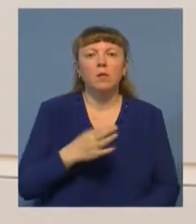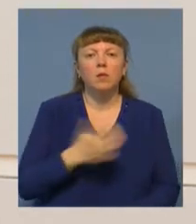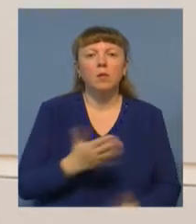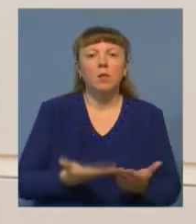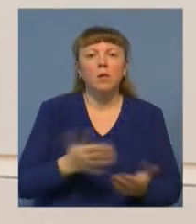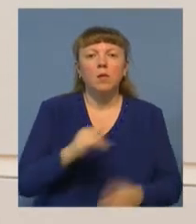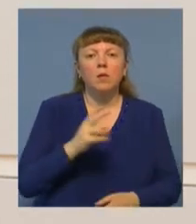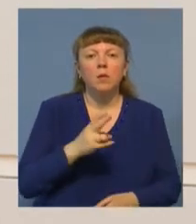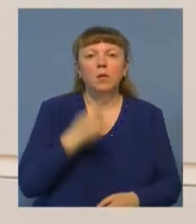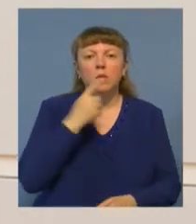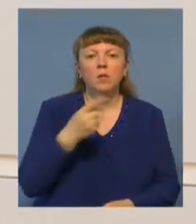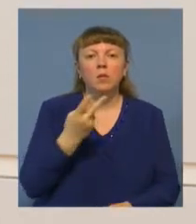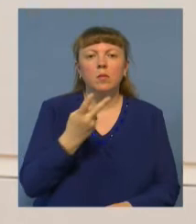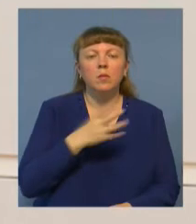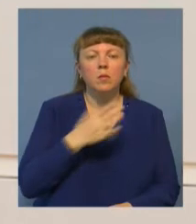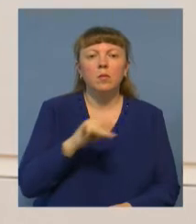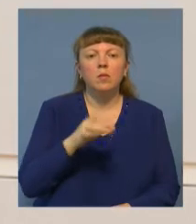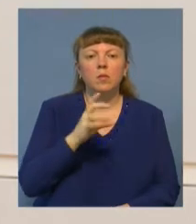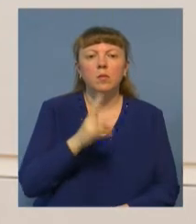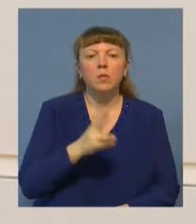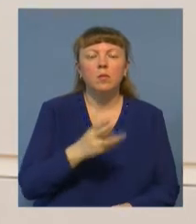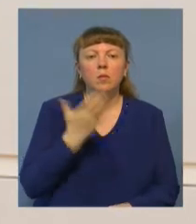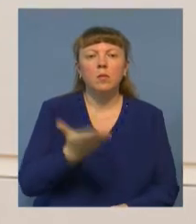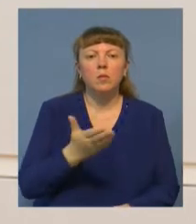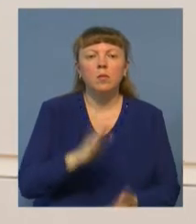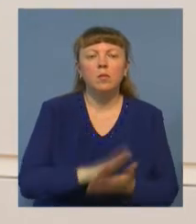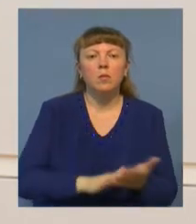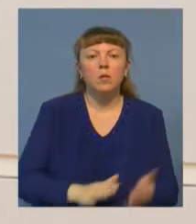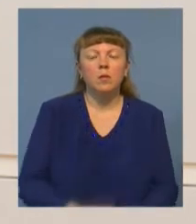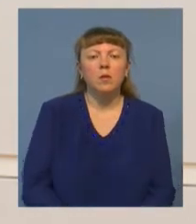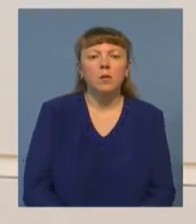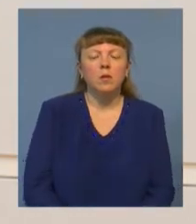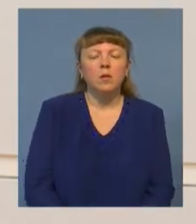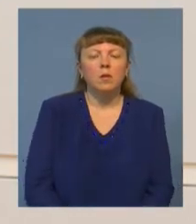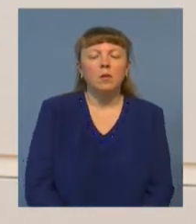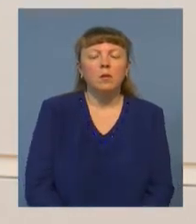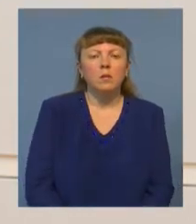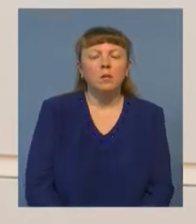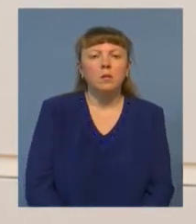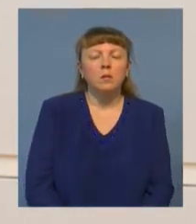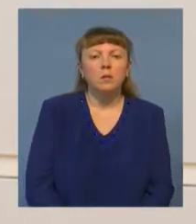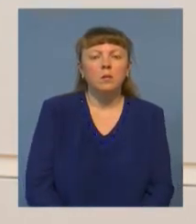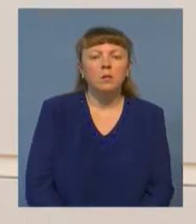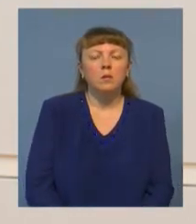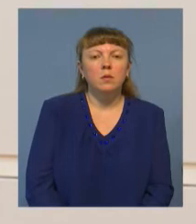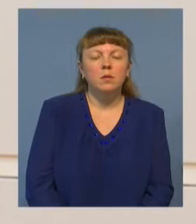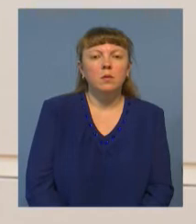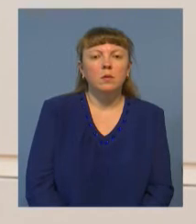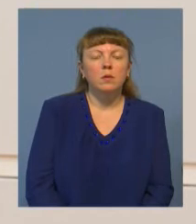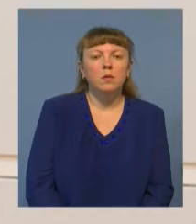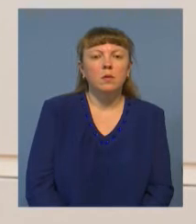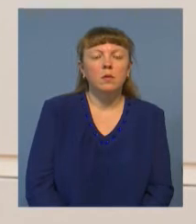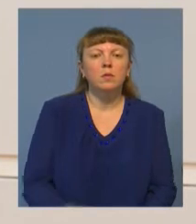это Уральск, то суд номер 2 города Уральска, да, необходимо обратиться с заявлением. Но при наличии